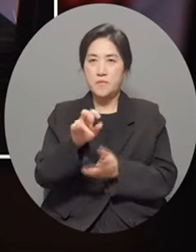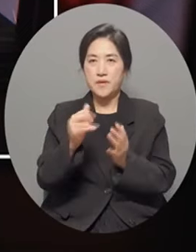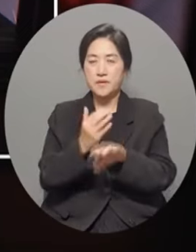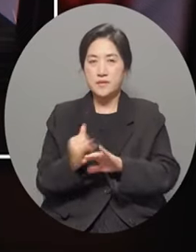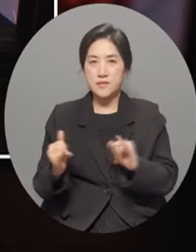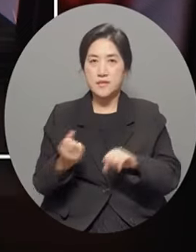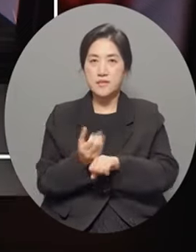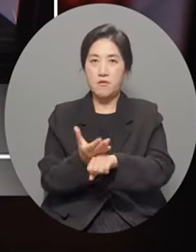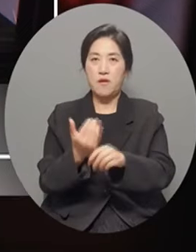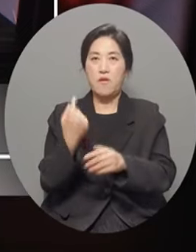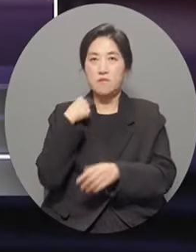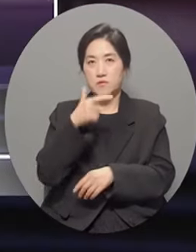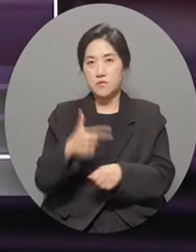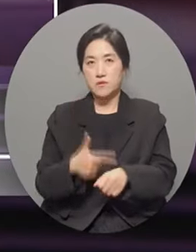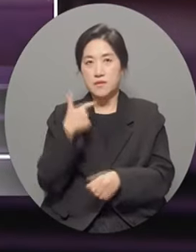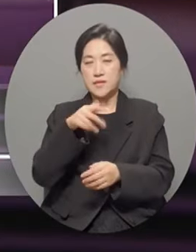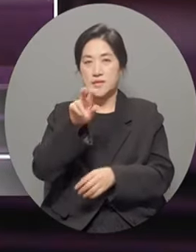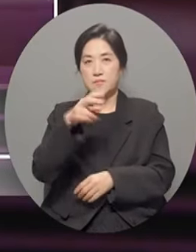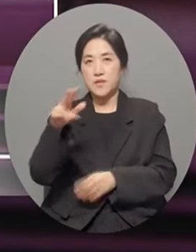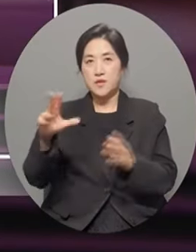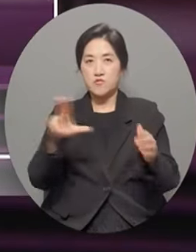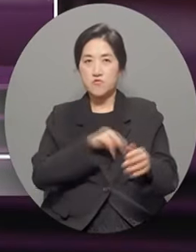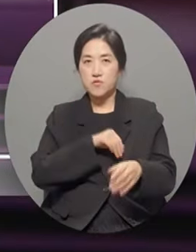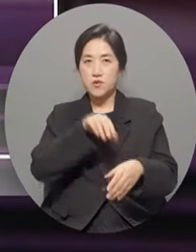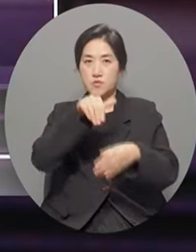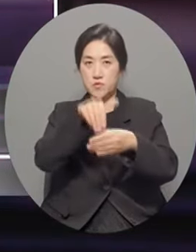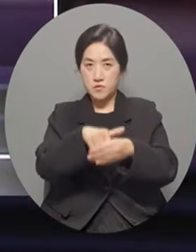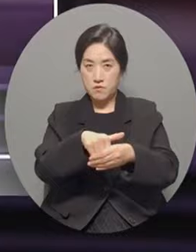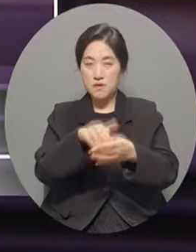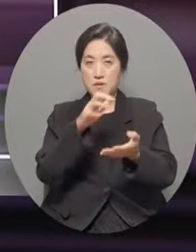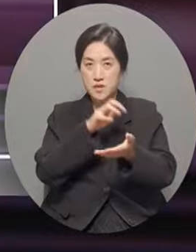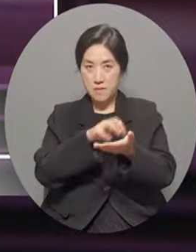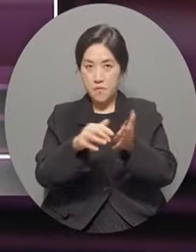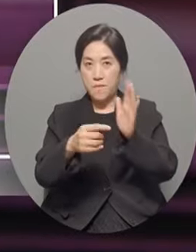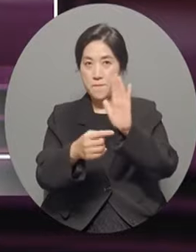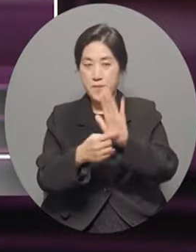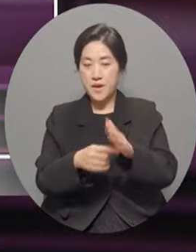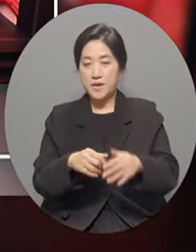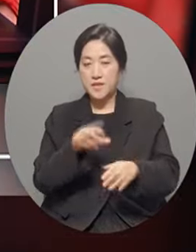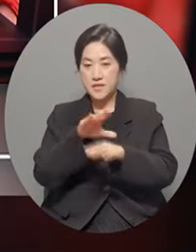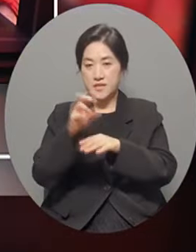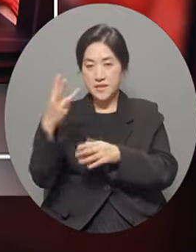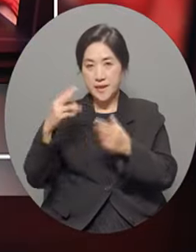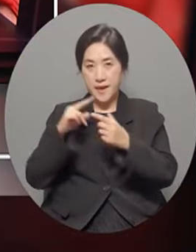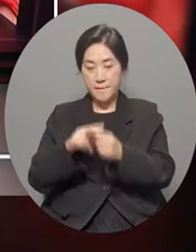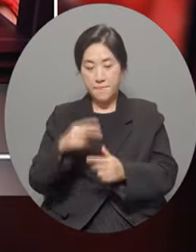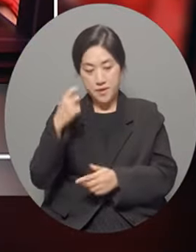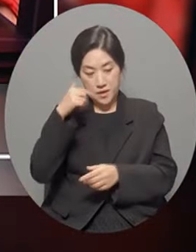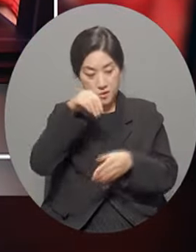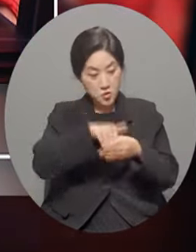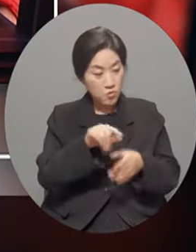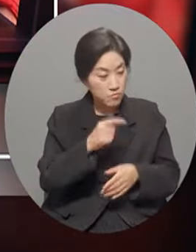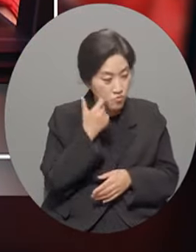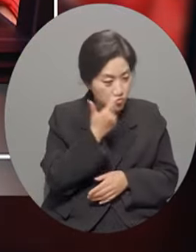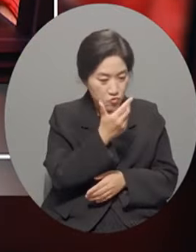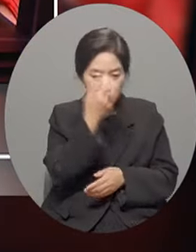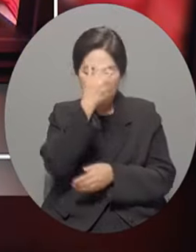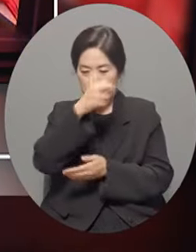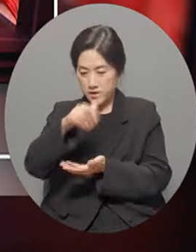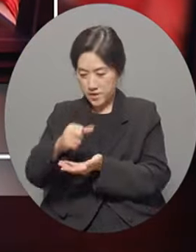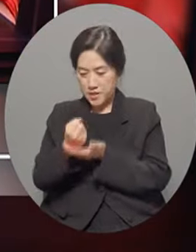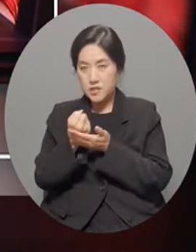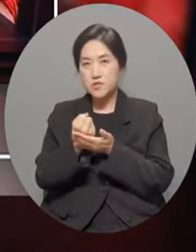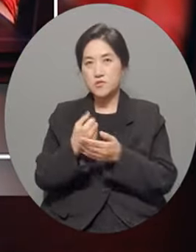MBC는 어제 오후 6시 22대 국회의원 총선거 개표방송에서 지상파 3사의 공동출구 조사를 바탕으로